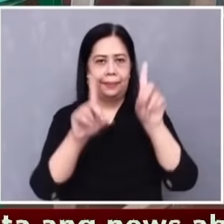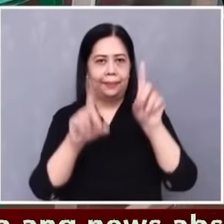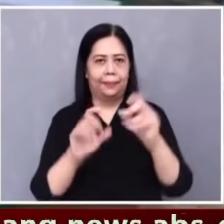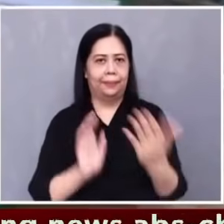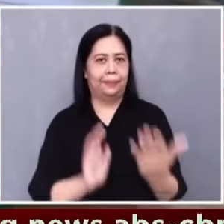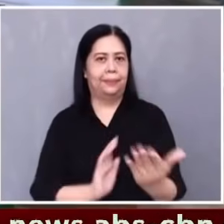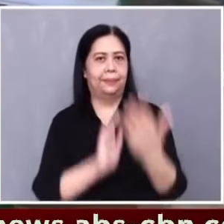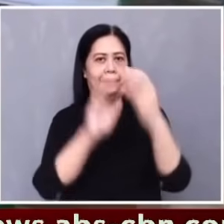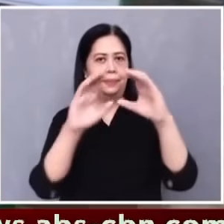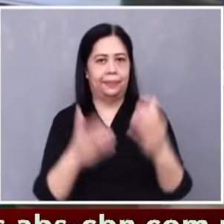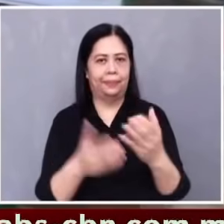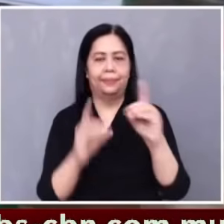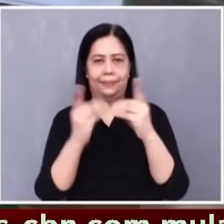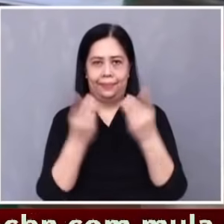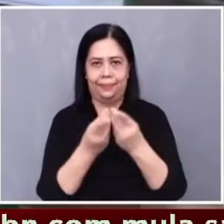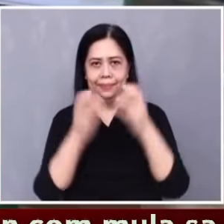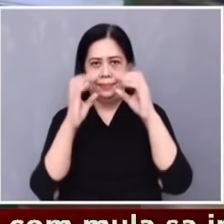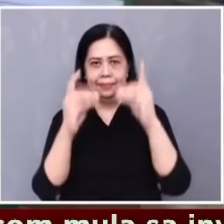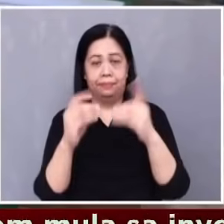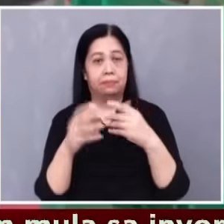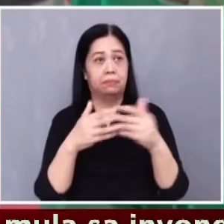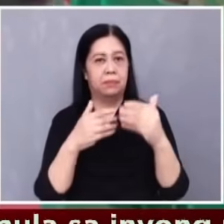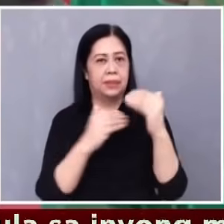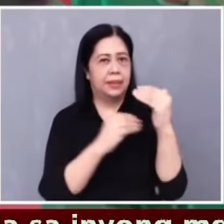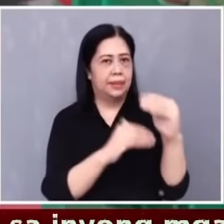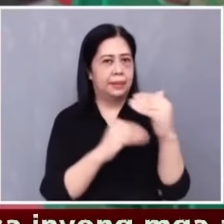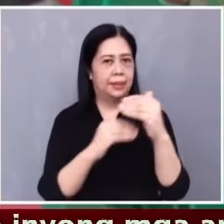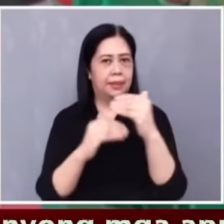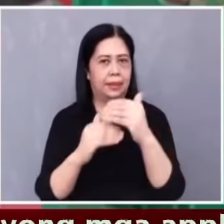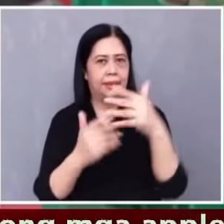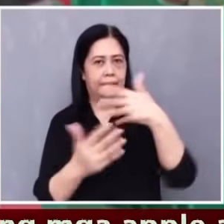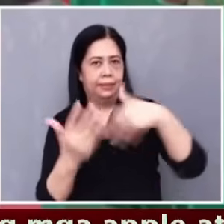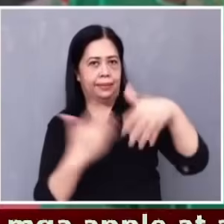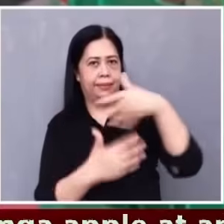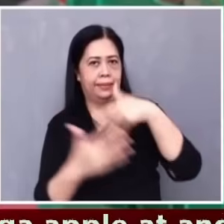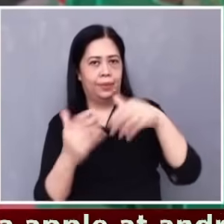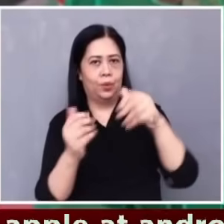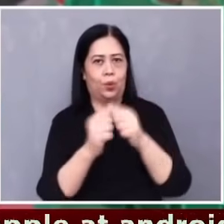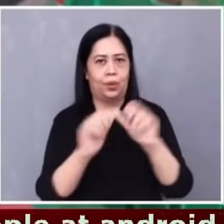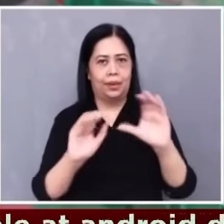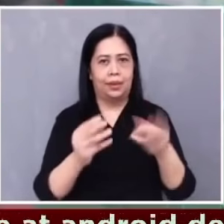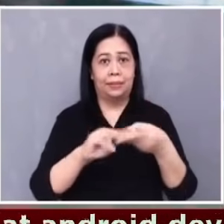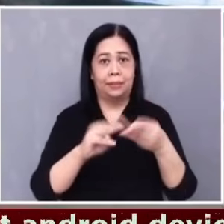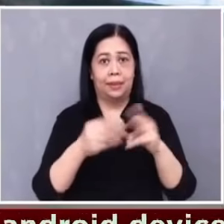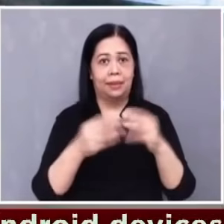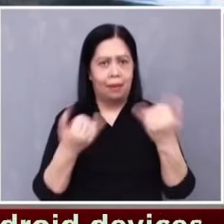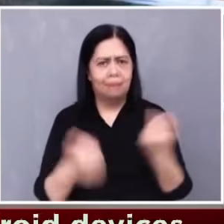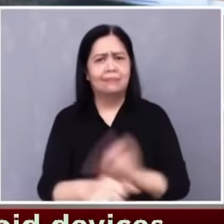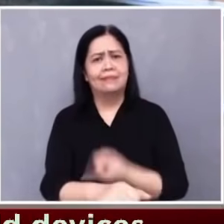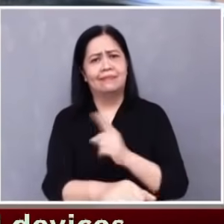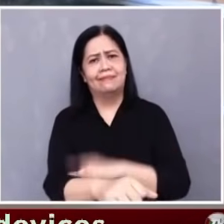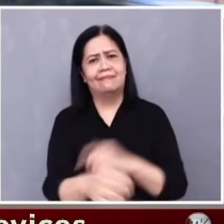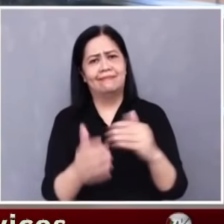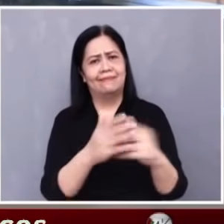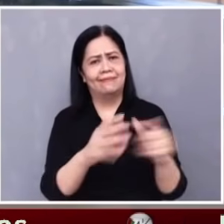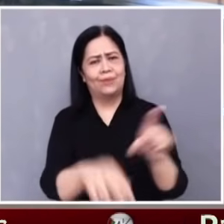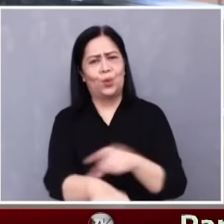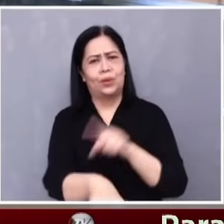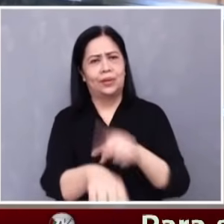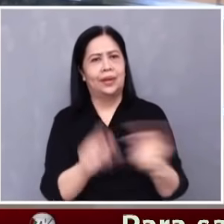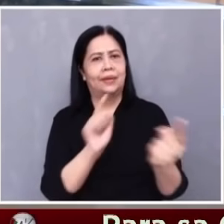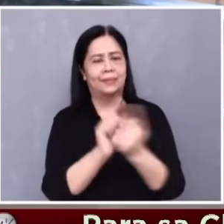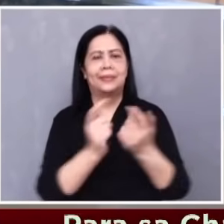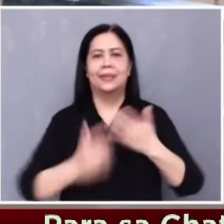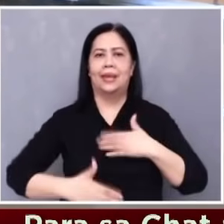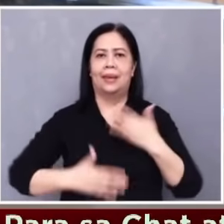ng DepEd. Bagamat limitado ang pakikihalubilo sa mga kaklase ngayon lang ulit nakita, masaya pa rin ang grade 12 student na